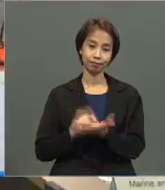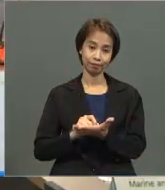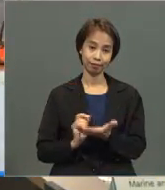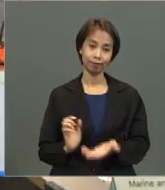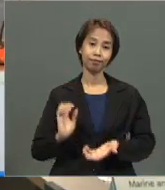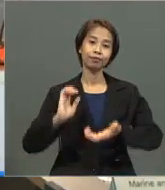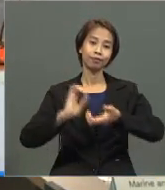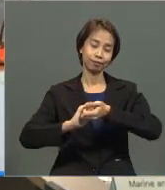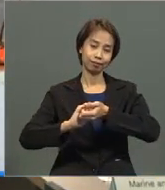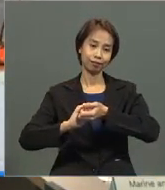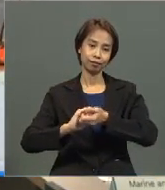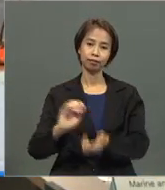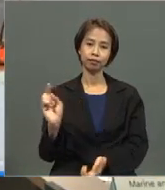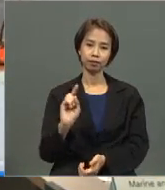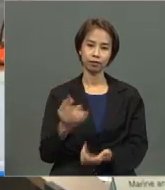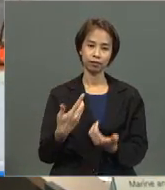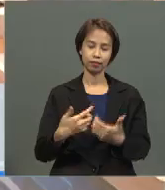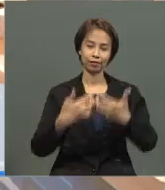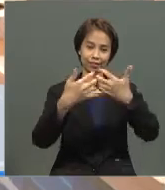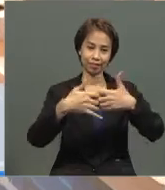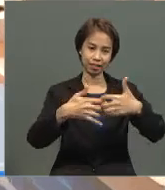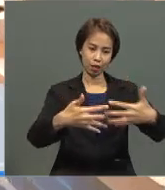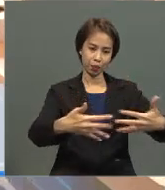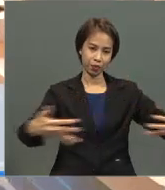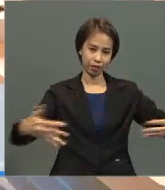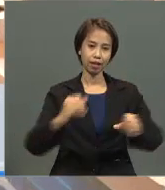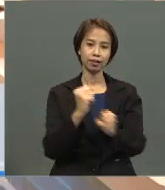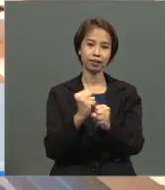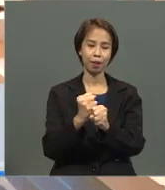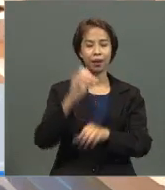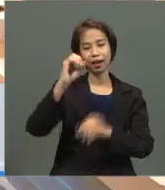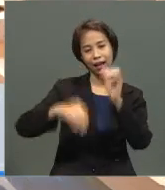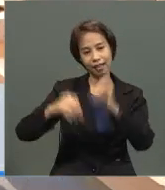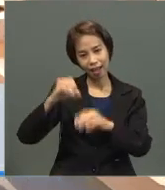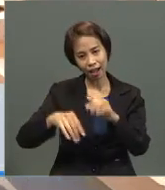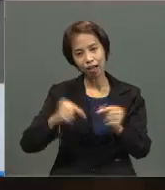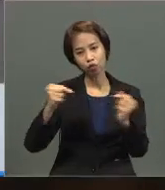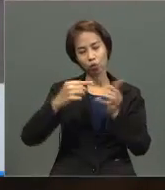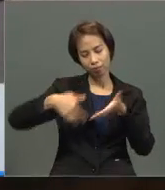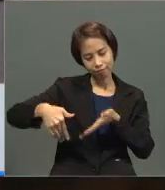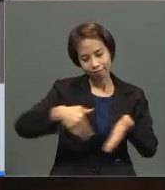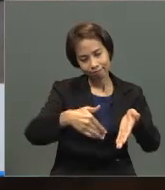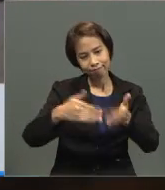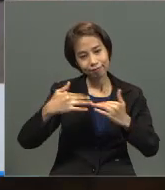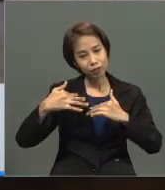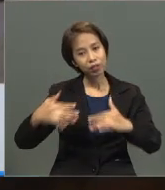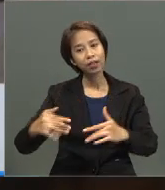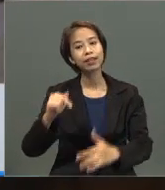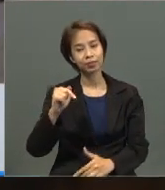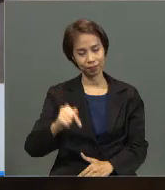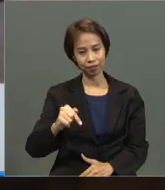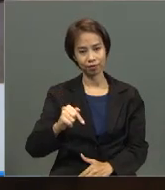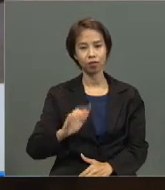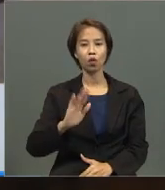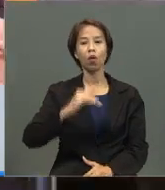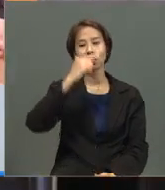ข้าใจร่วมกันในการที่จะนำเครื่องกั้นมาดำเนินงานวิจัยขยะพลาสติกในแม่น้ำแล้วก็การดักเก็บขยะพลาสติกใน